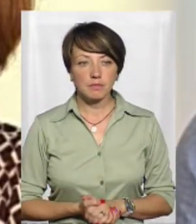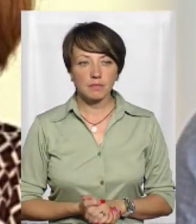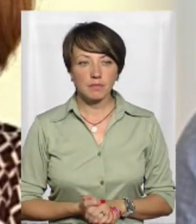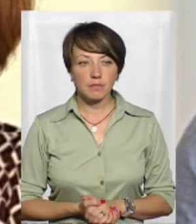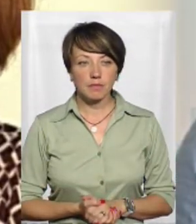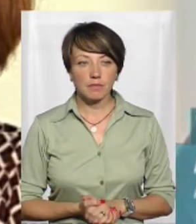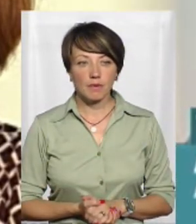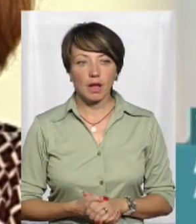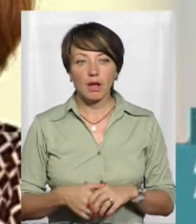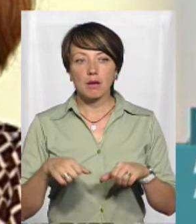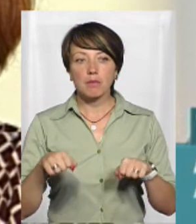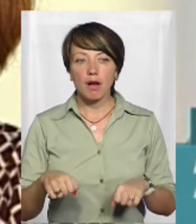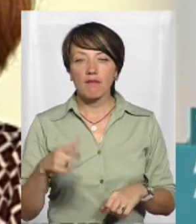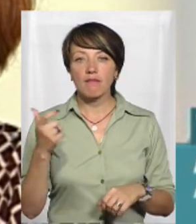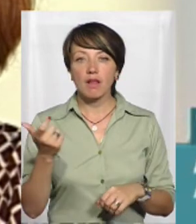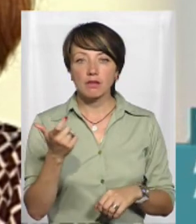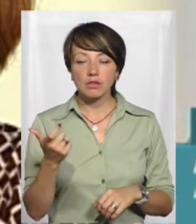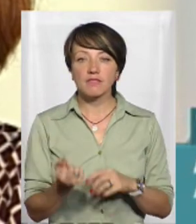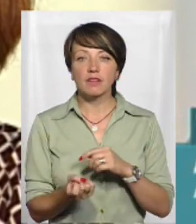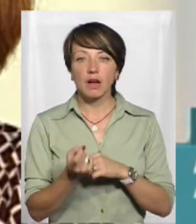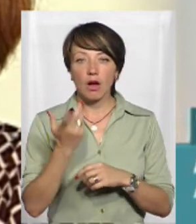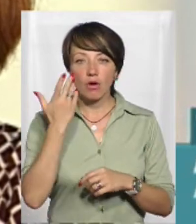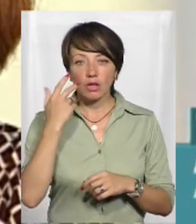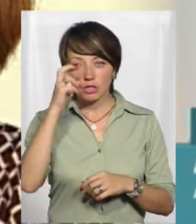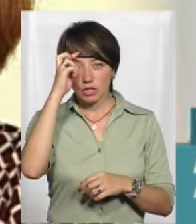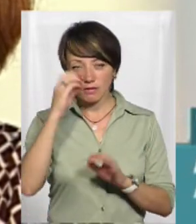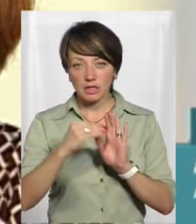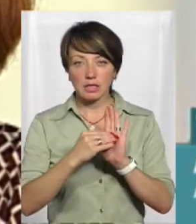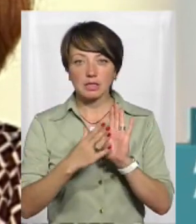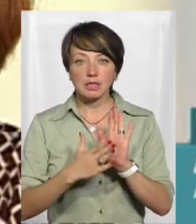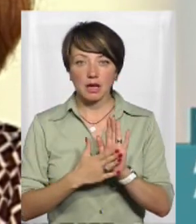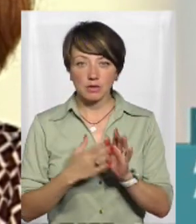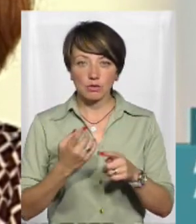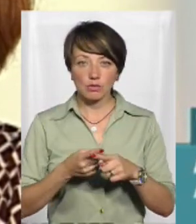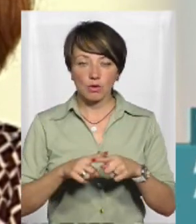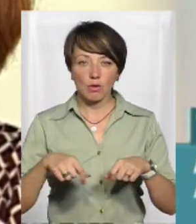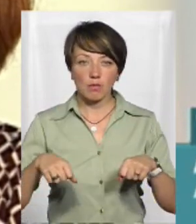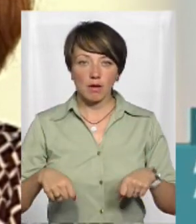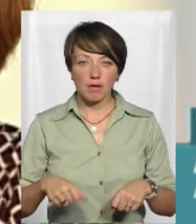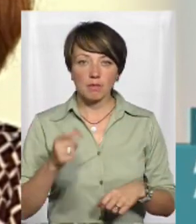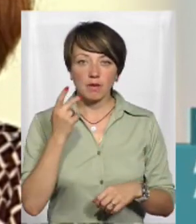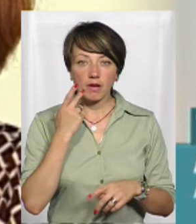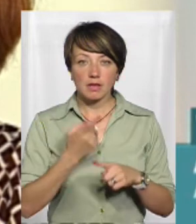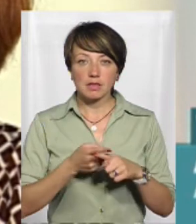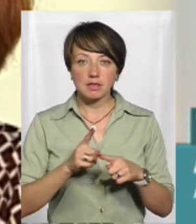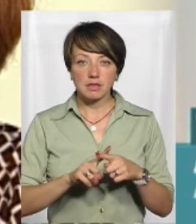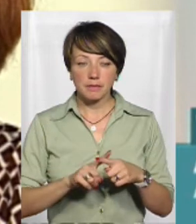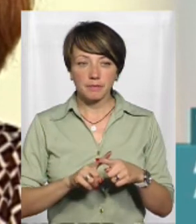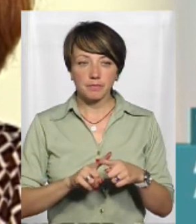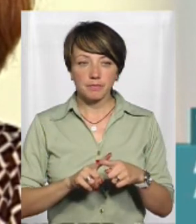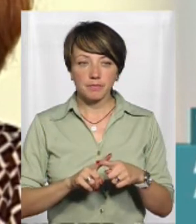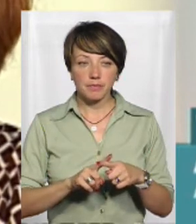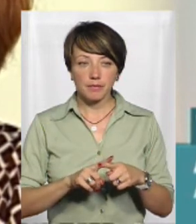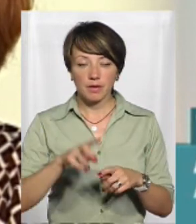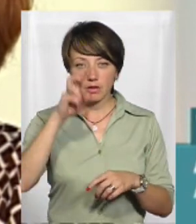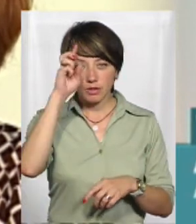нерухоме майно виникає з моменту державної реєстрації цього права відповідними реєстраційними органами. Ну, як правило, це